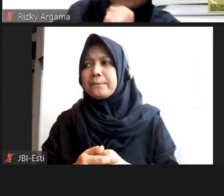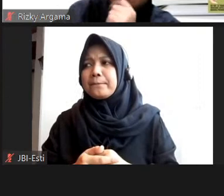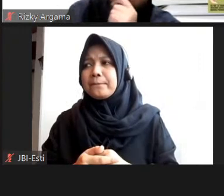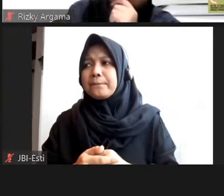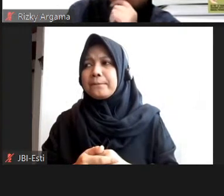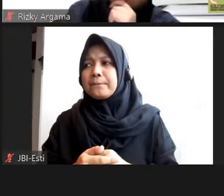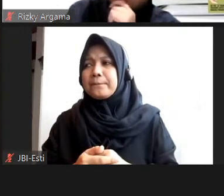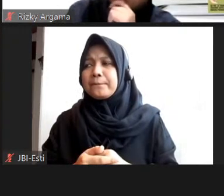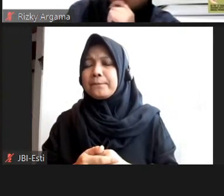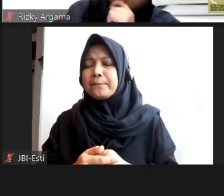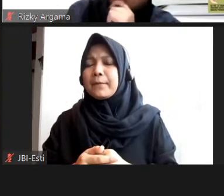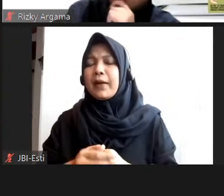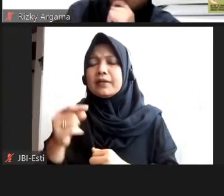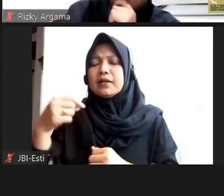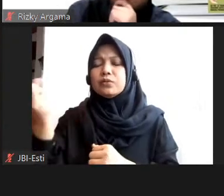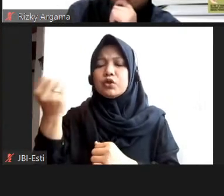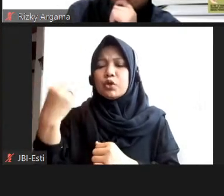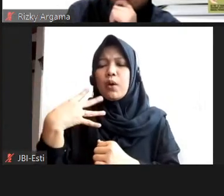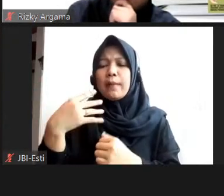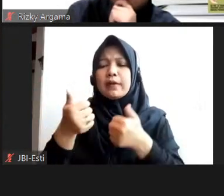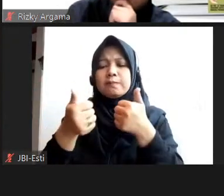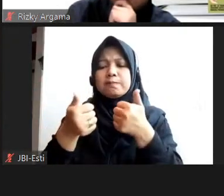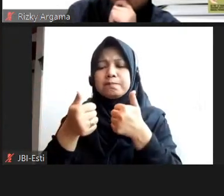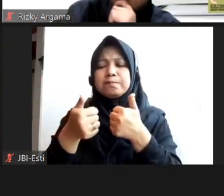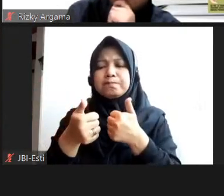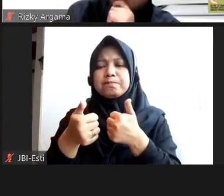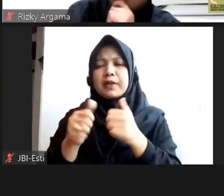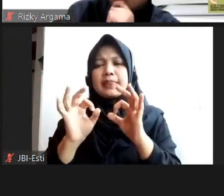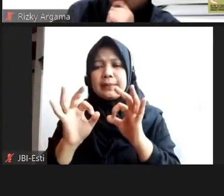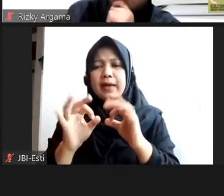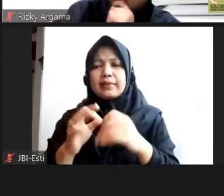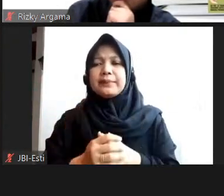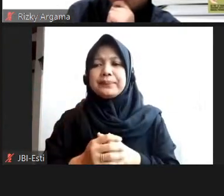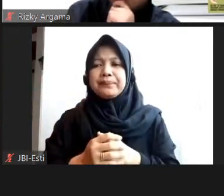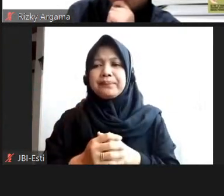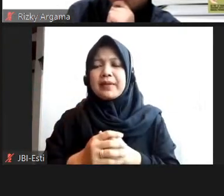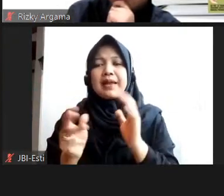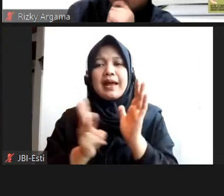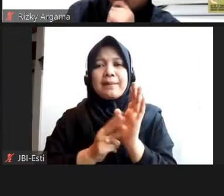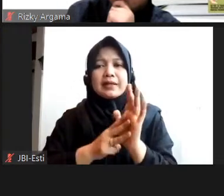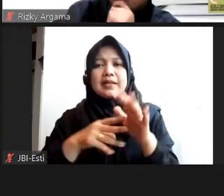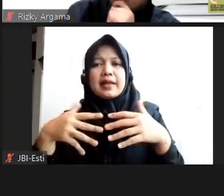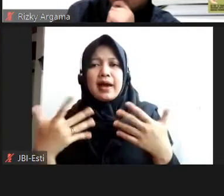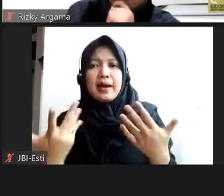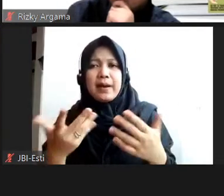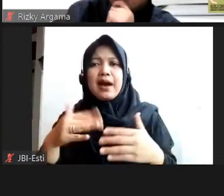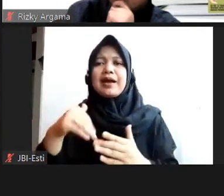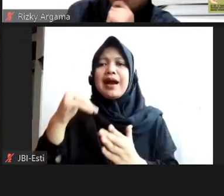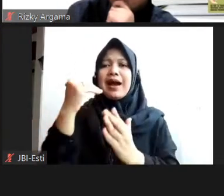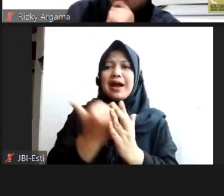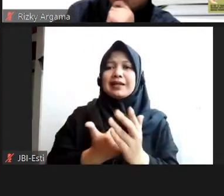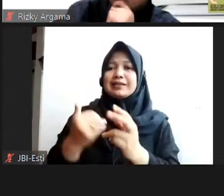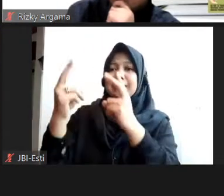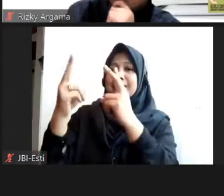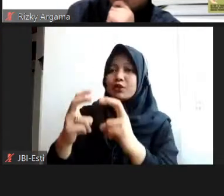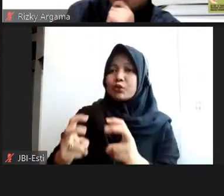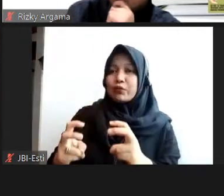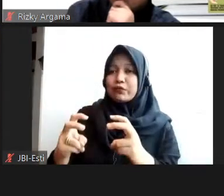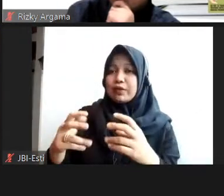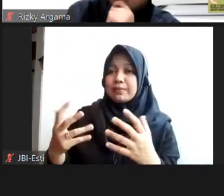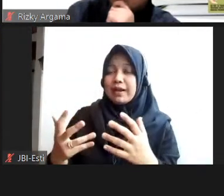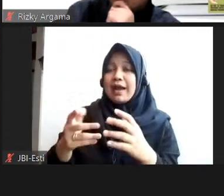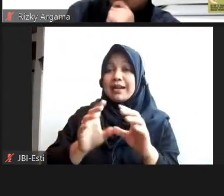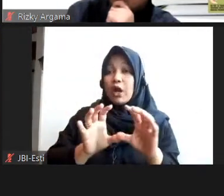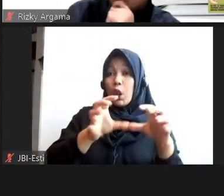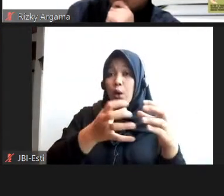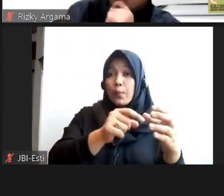saya. Masalahnya, lagi-lagi berdasarkan hasil survei, kelompok yang bisa dikatakan progresif